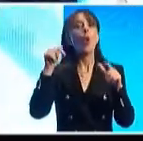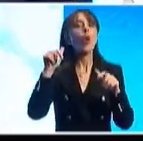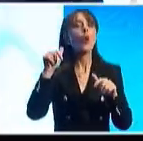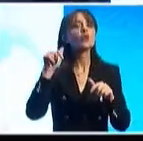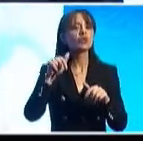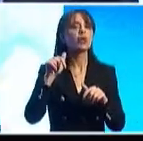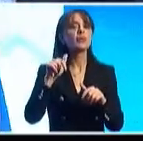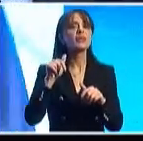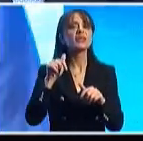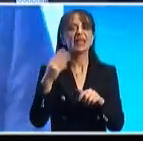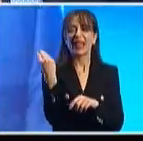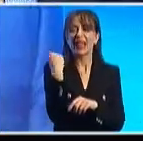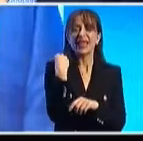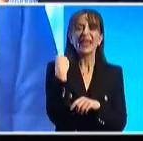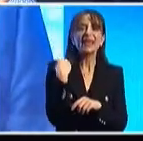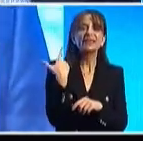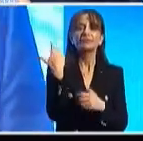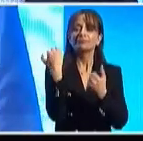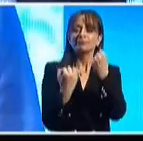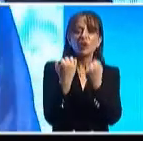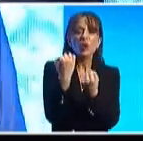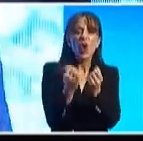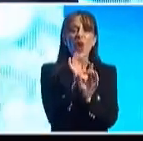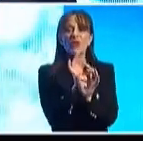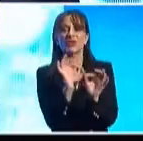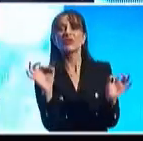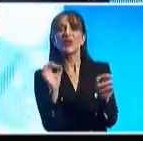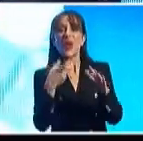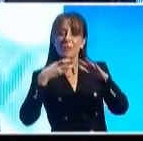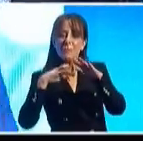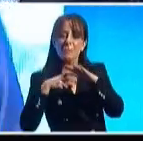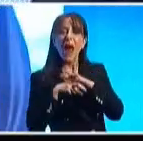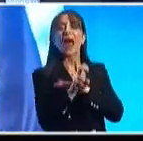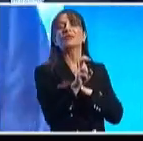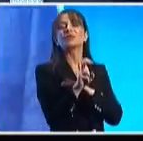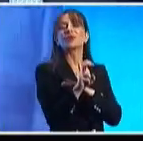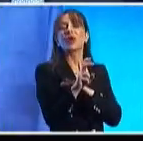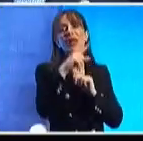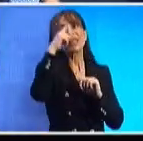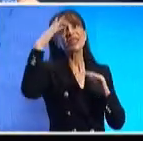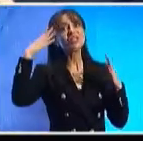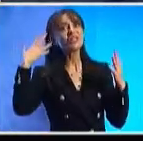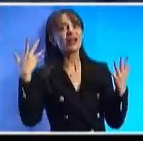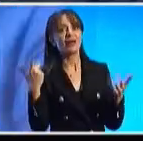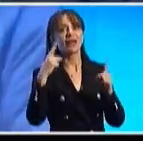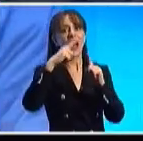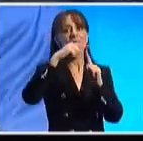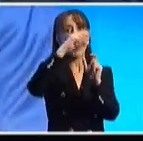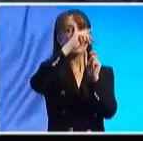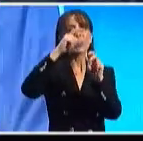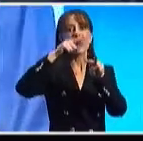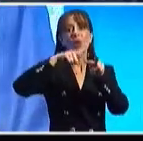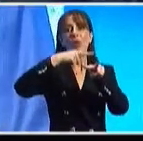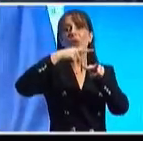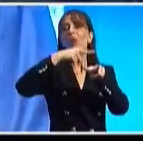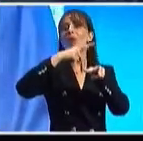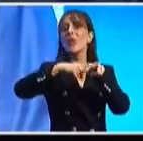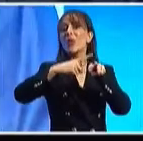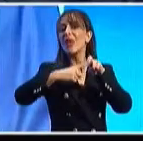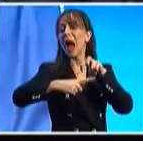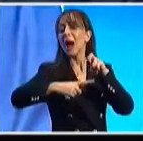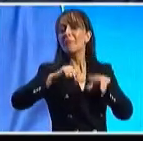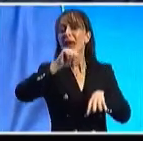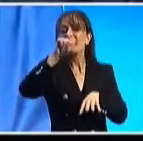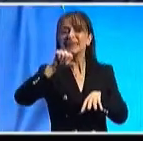otonom ve yeni sürücüsüz metro hattımızı inşallah TÜYAP Silivri arasında